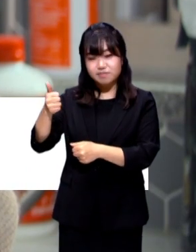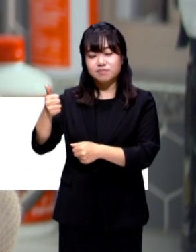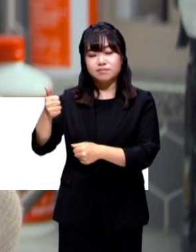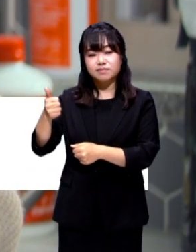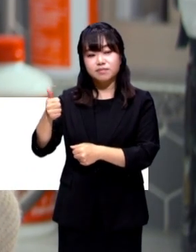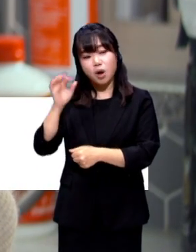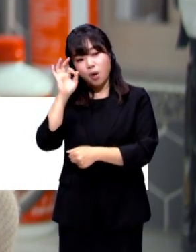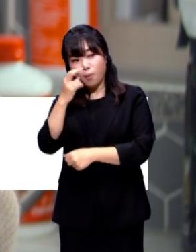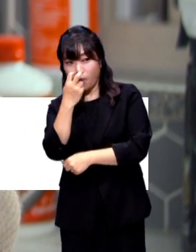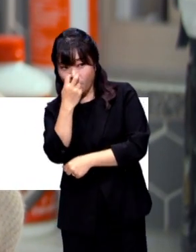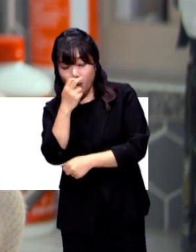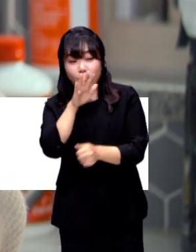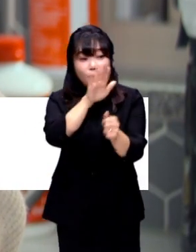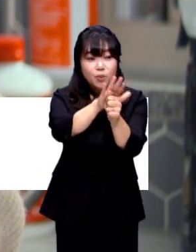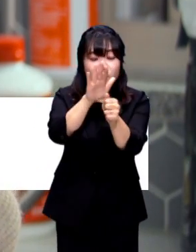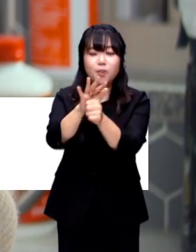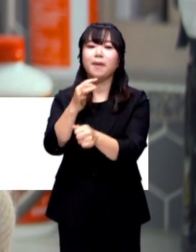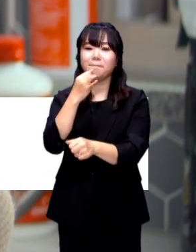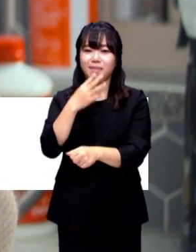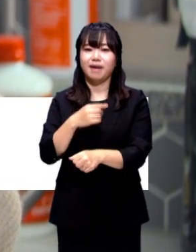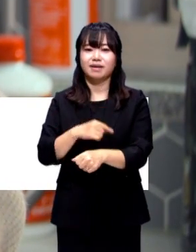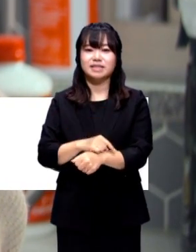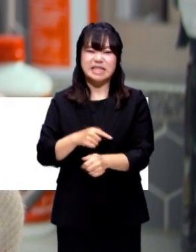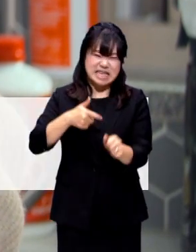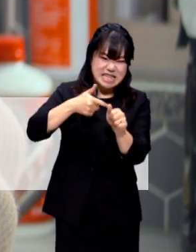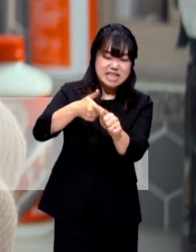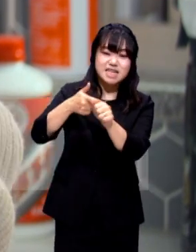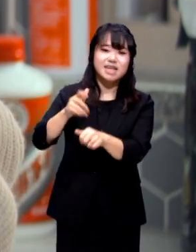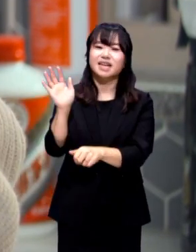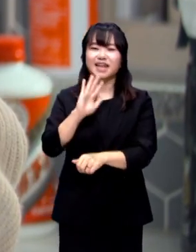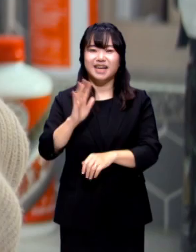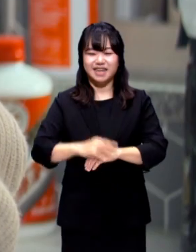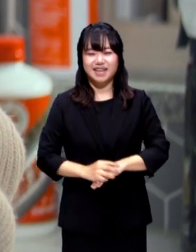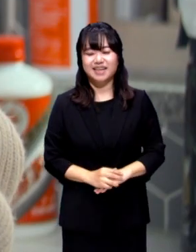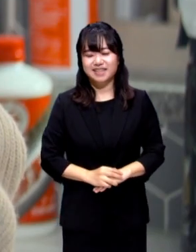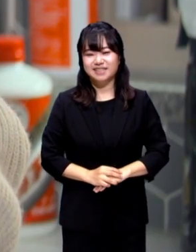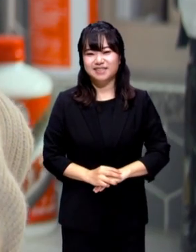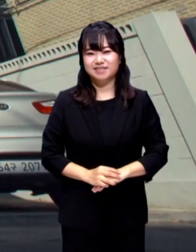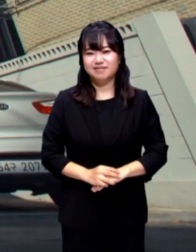할 수 있도록 도와주는 역할을 하는 것이 자취학교라고 생각하고 있습니다.